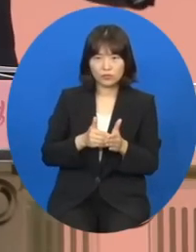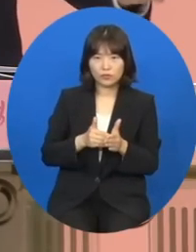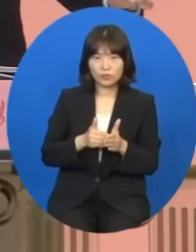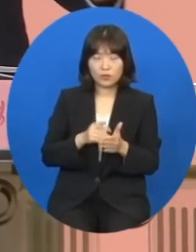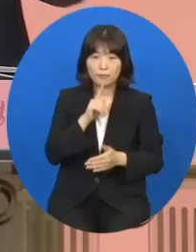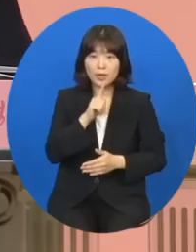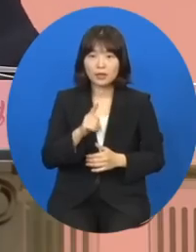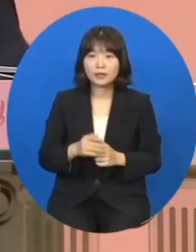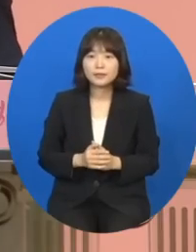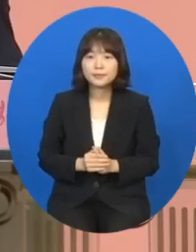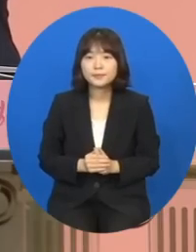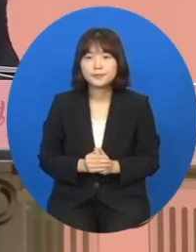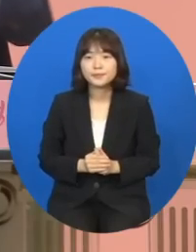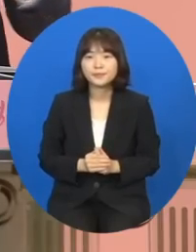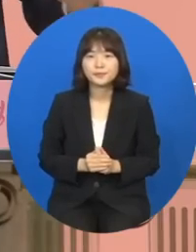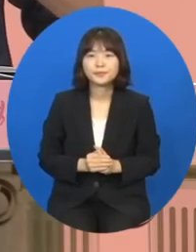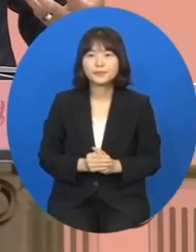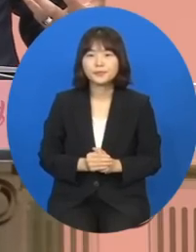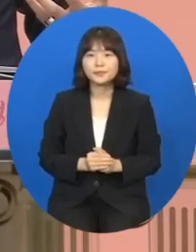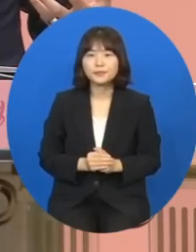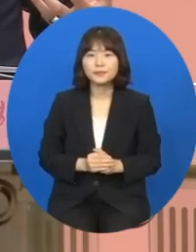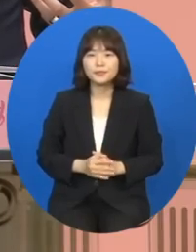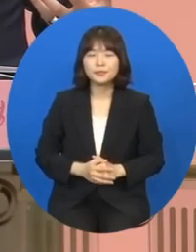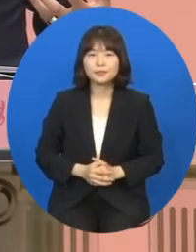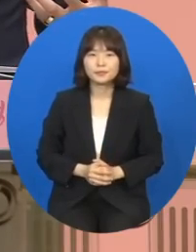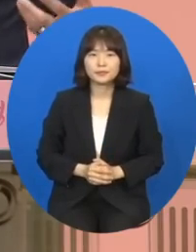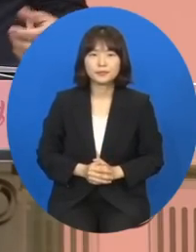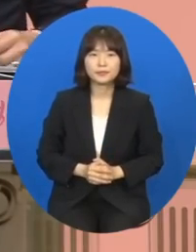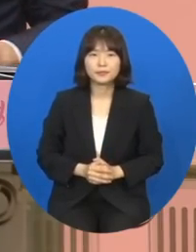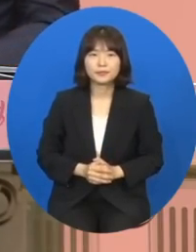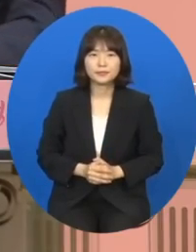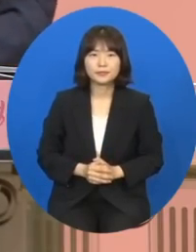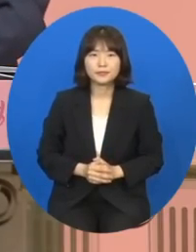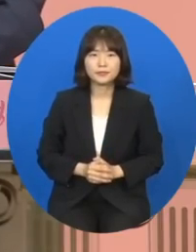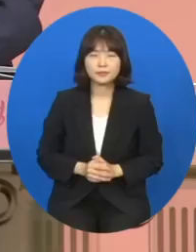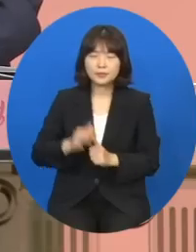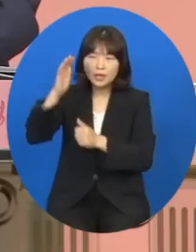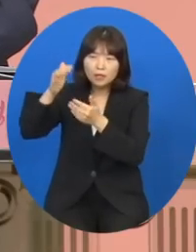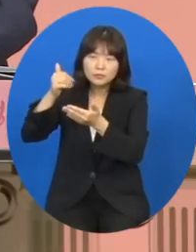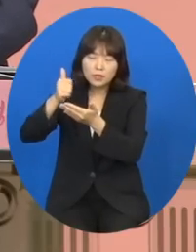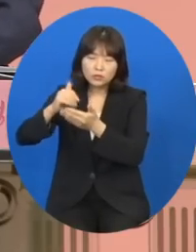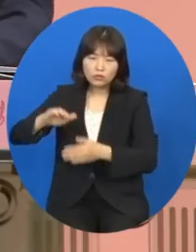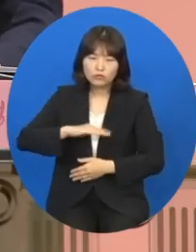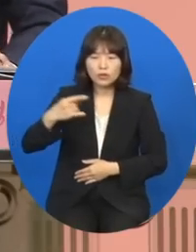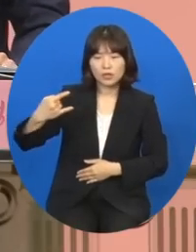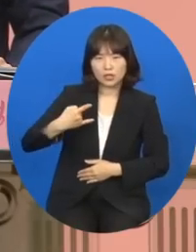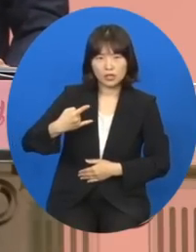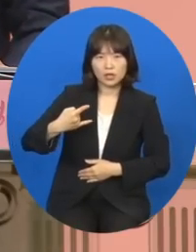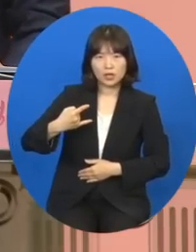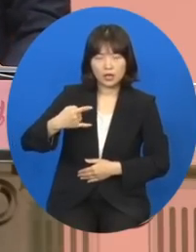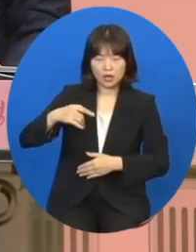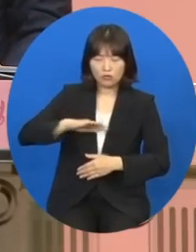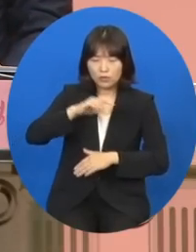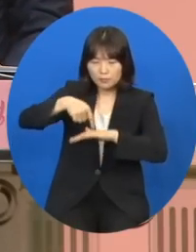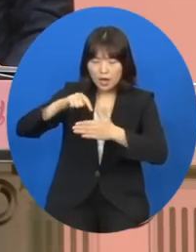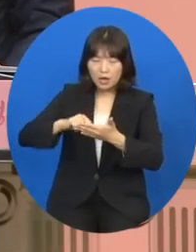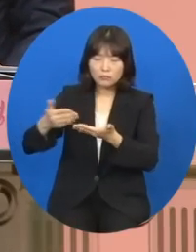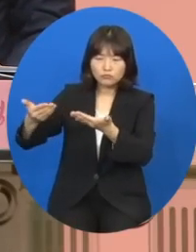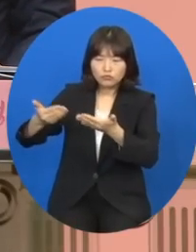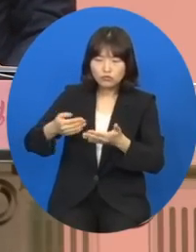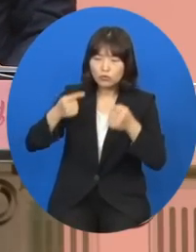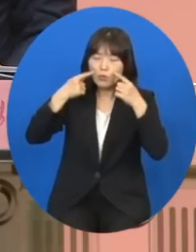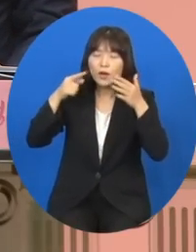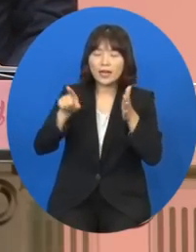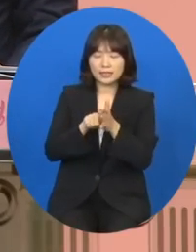악진 open 빅션 색깔 then go 얼 이것은 하나님께서 우리에게 주신 우리 마음에 주신 확신을 따라